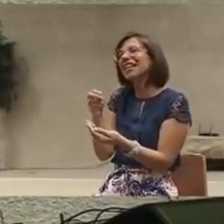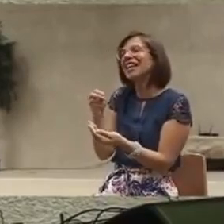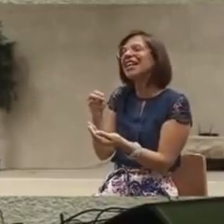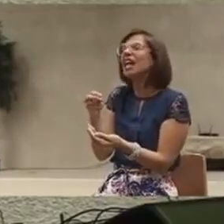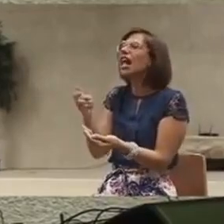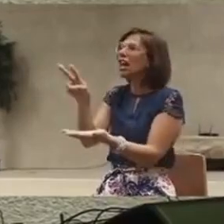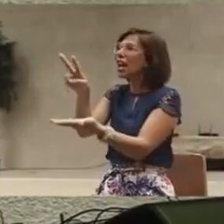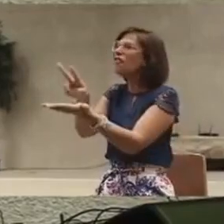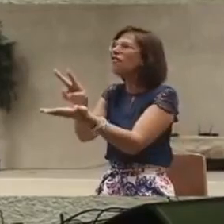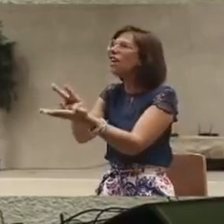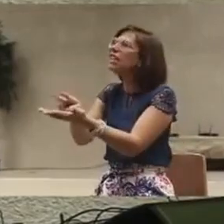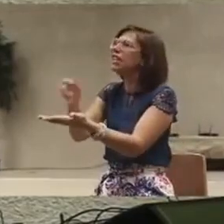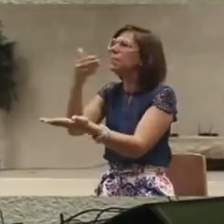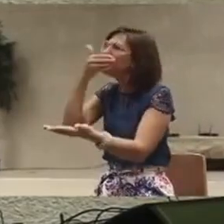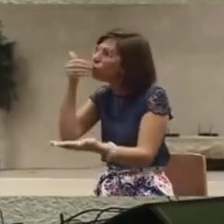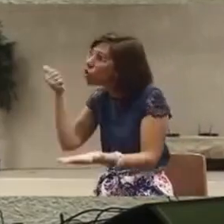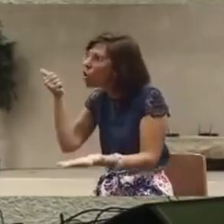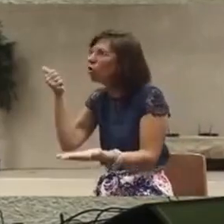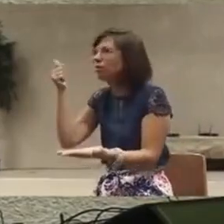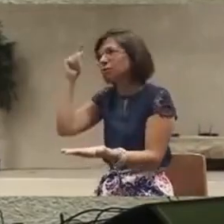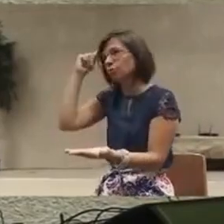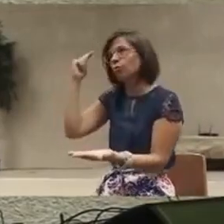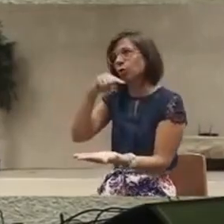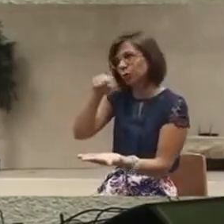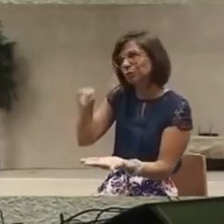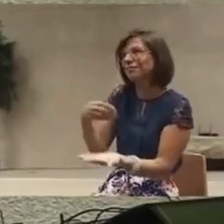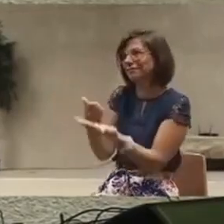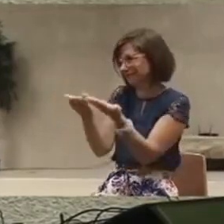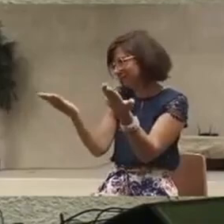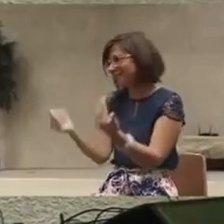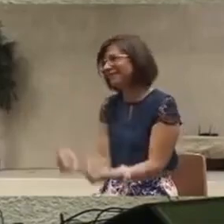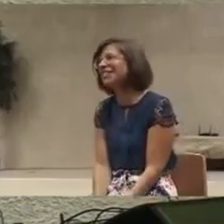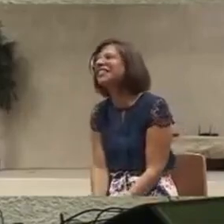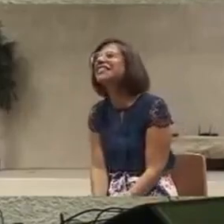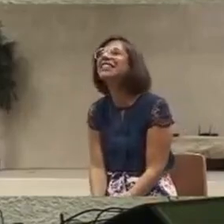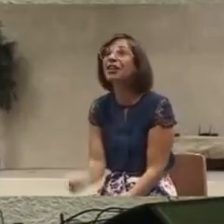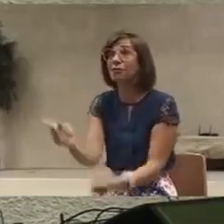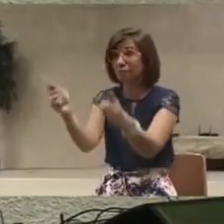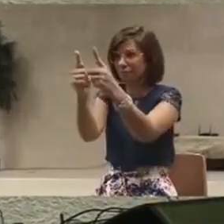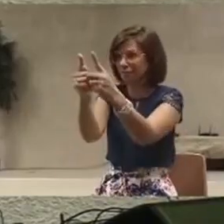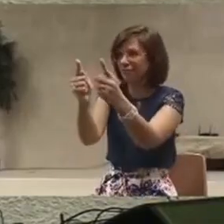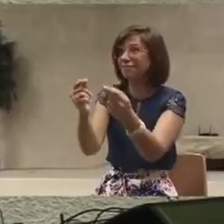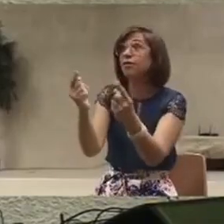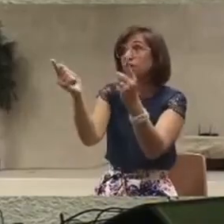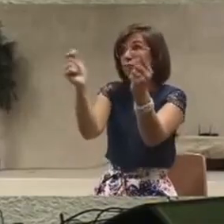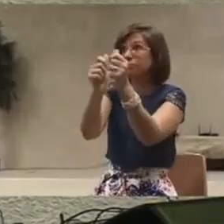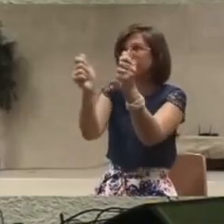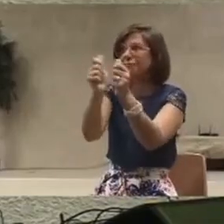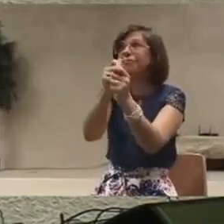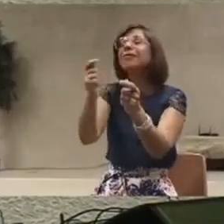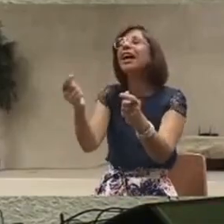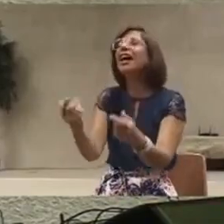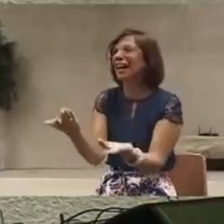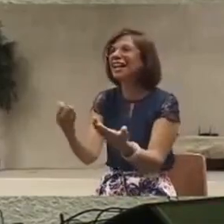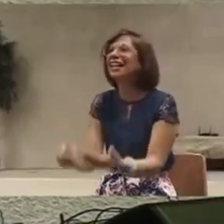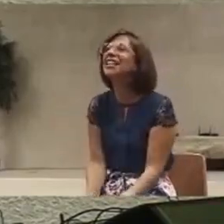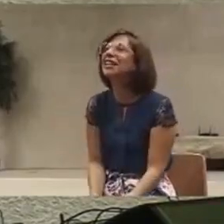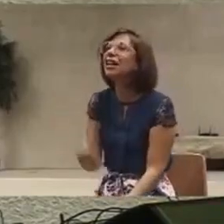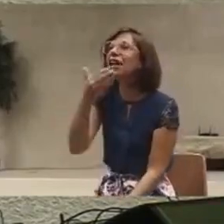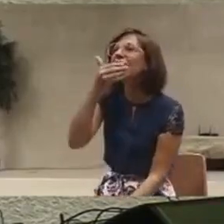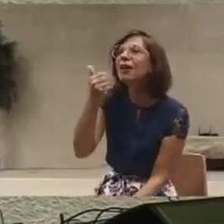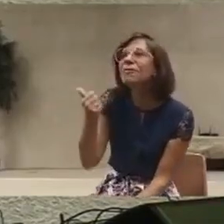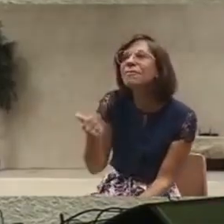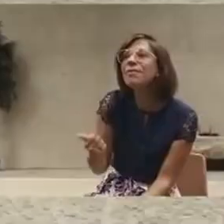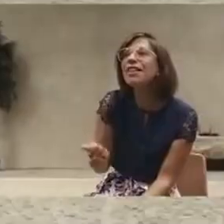crois. Quelles que soient les circonstances, oui, toi qui t'inquiètes, toi qui te sens perdu